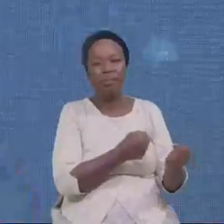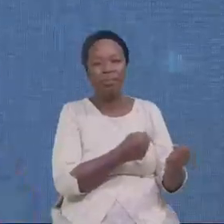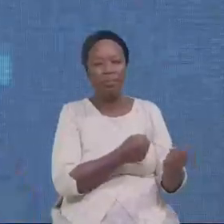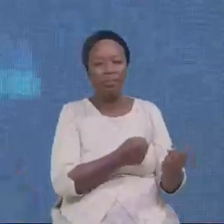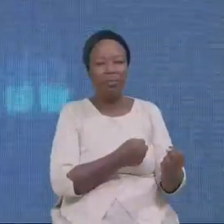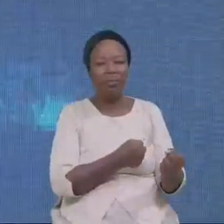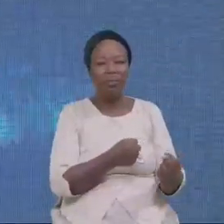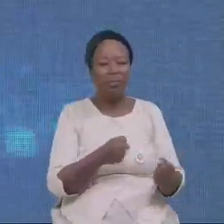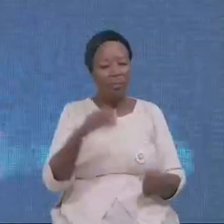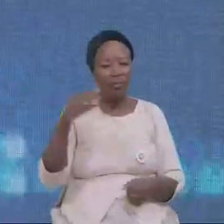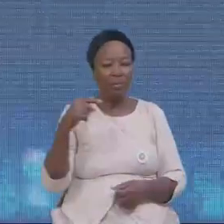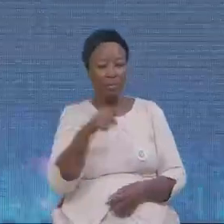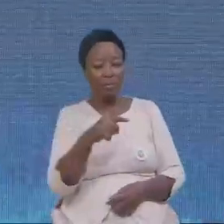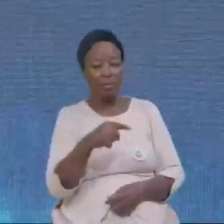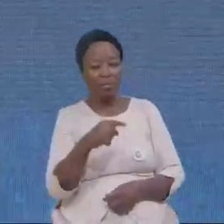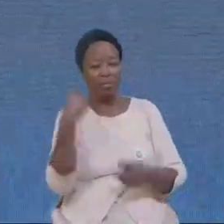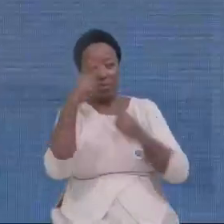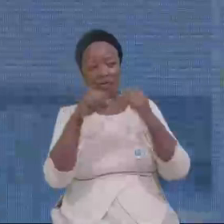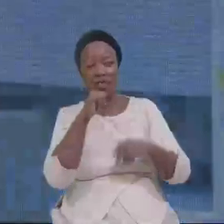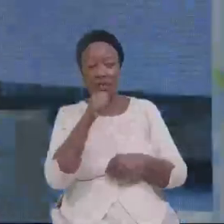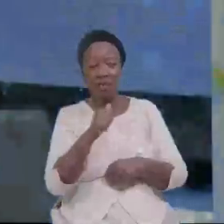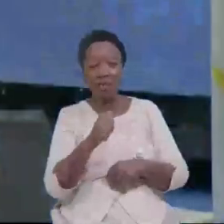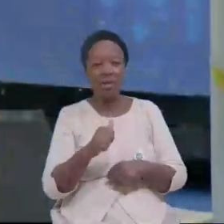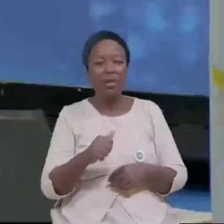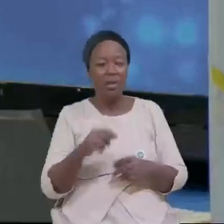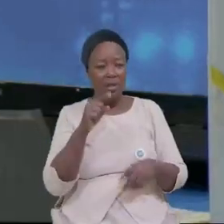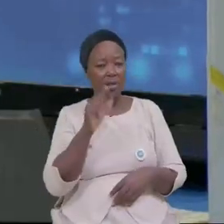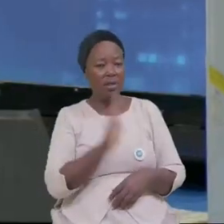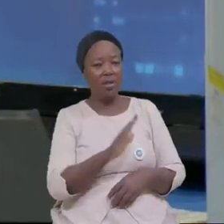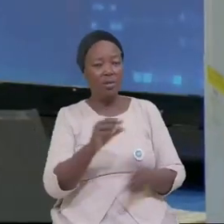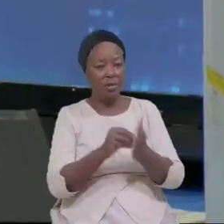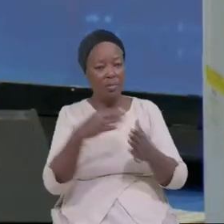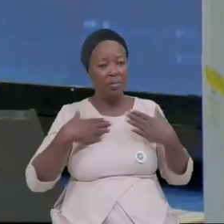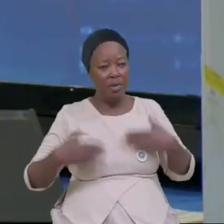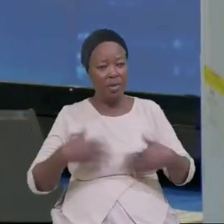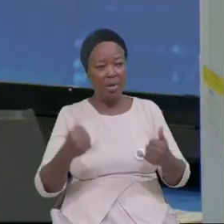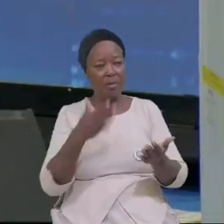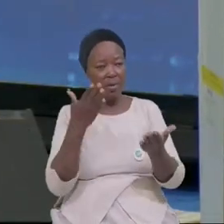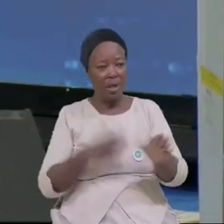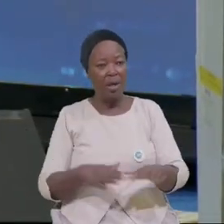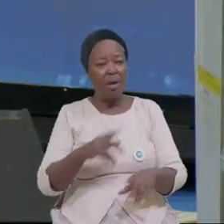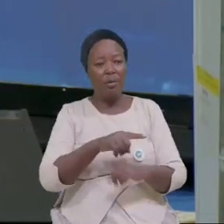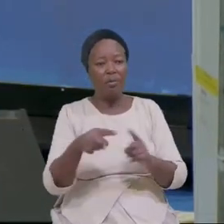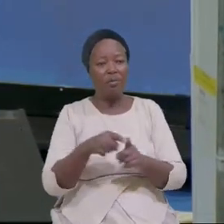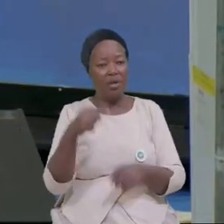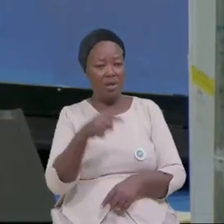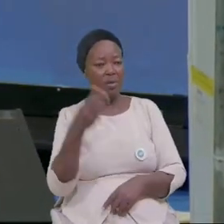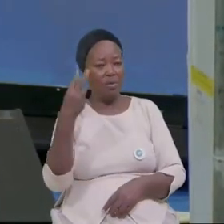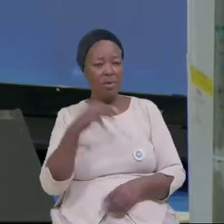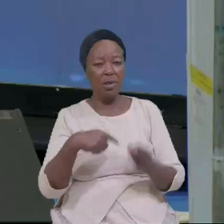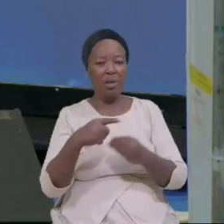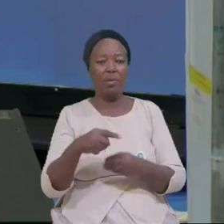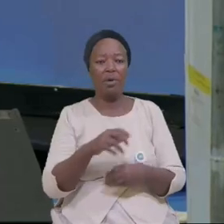il ne considéra point que son corps était déjà usé. Puisqu'il avait près de 100 ans et